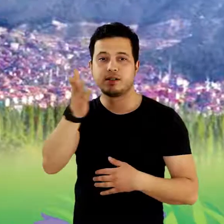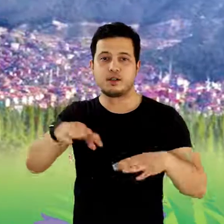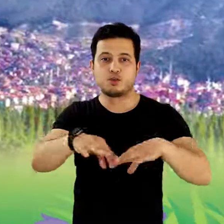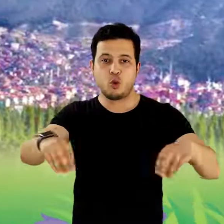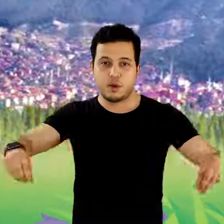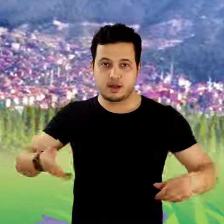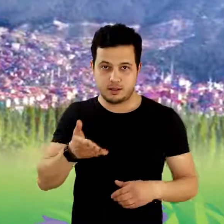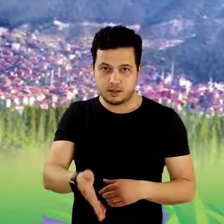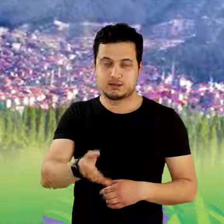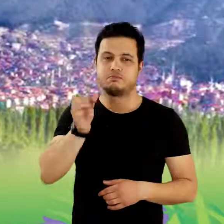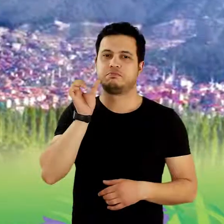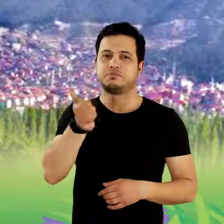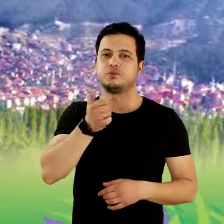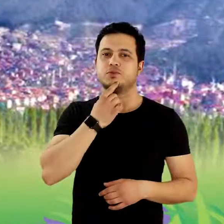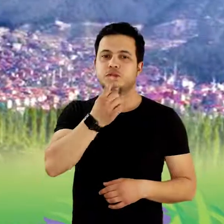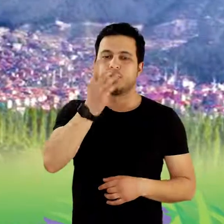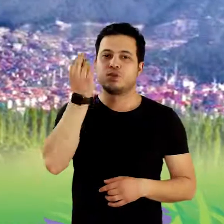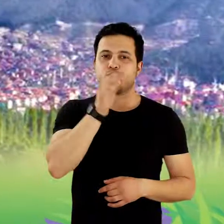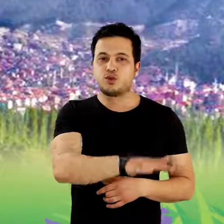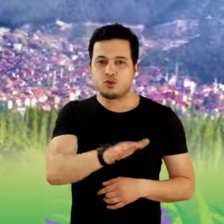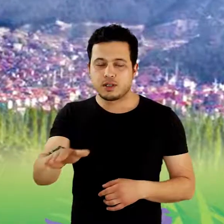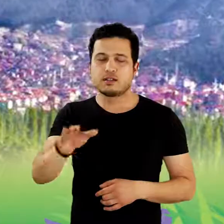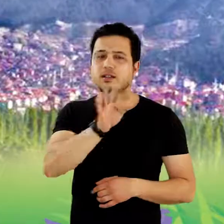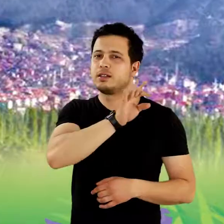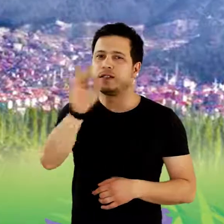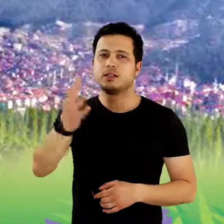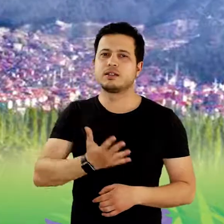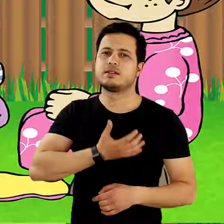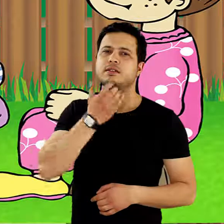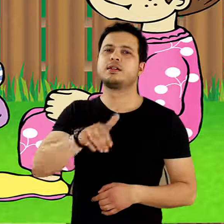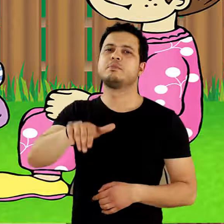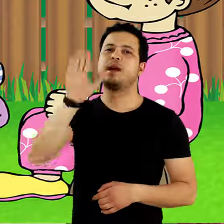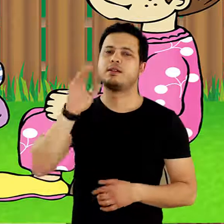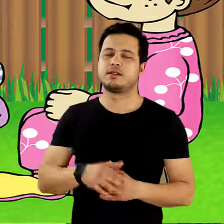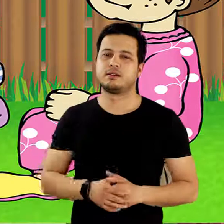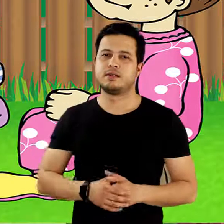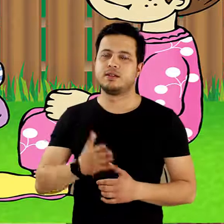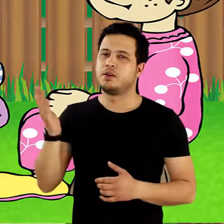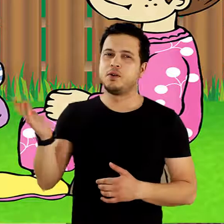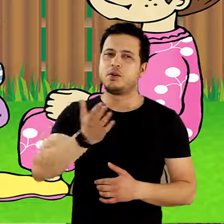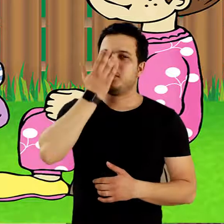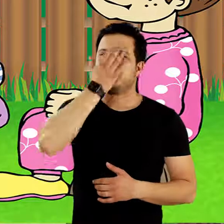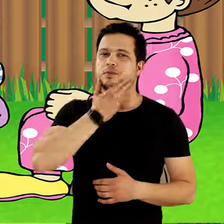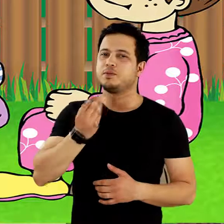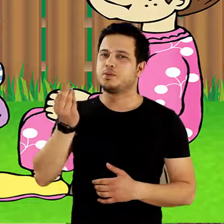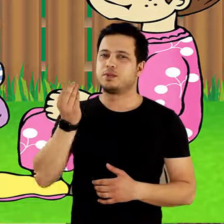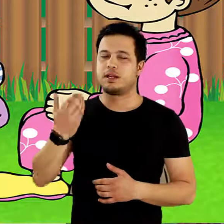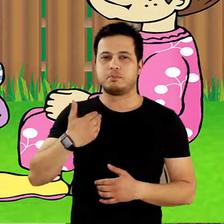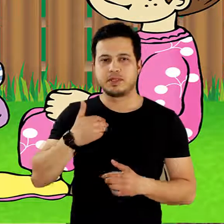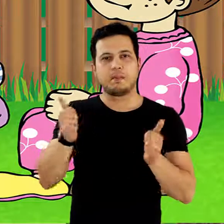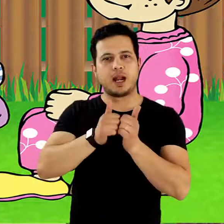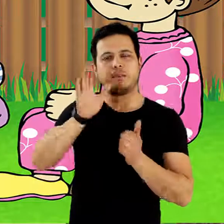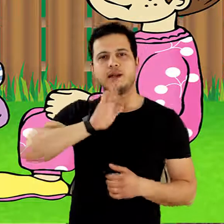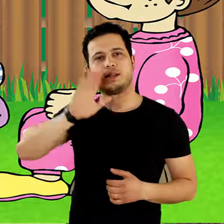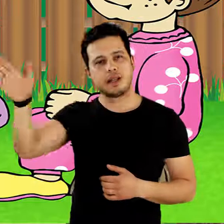toprakları vardır. Orada çocuklar hiç sıkılmazlar. Oh, ne güzelmiş. Biz de gidelim, biz